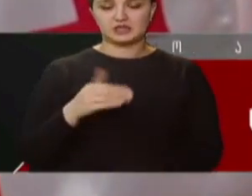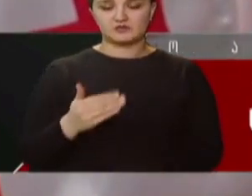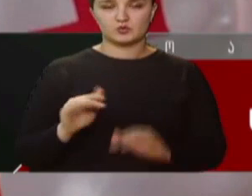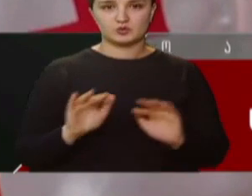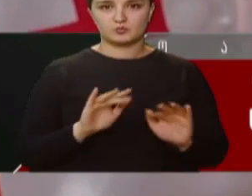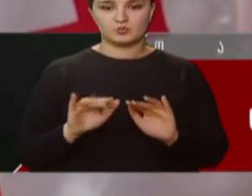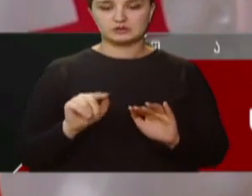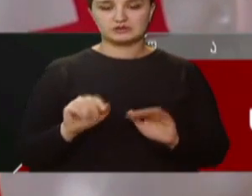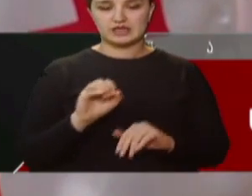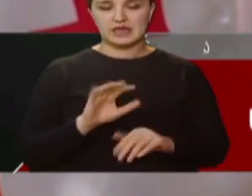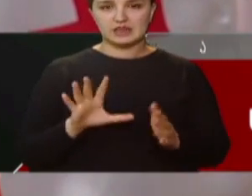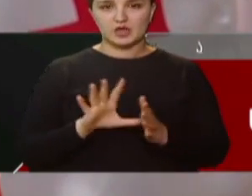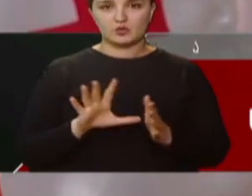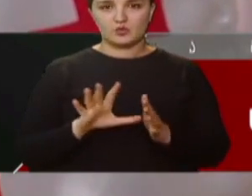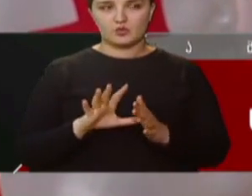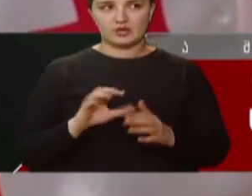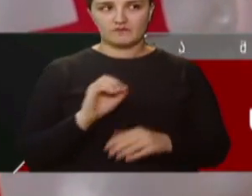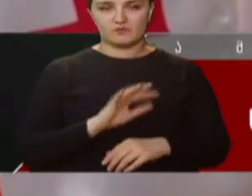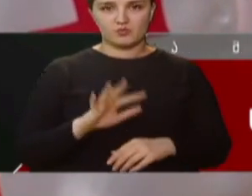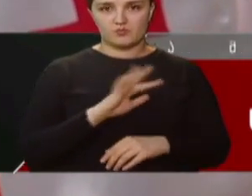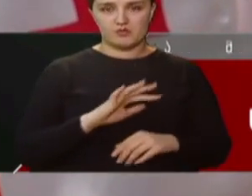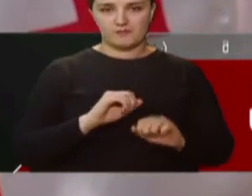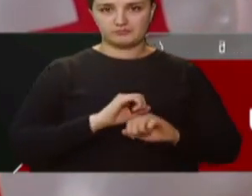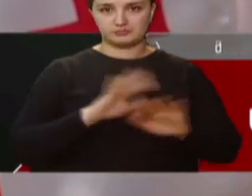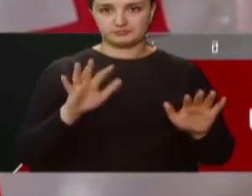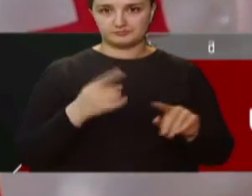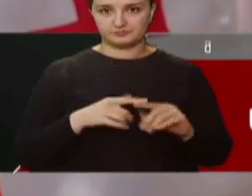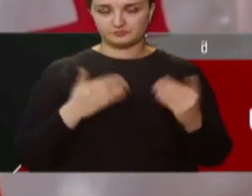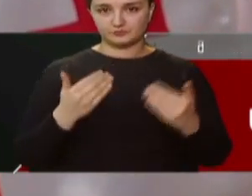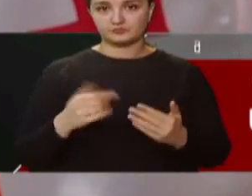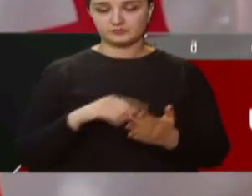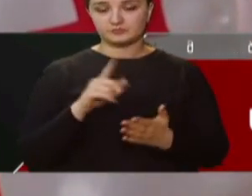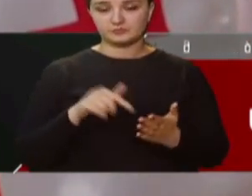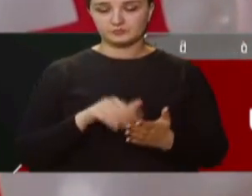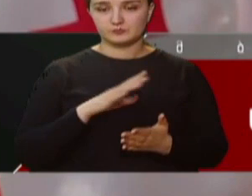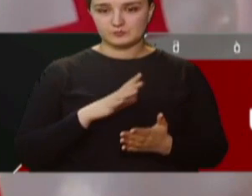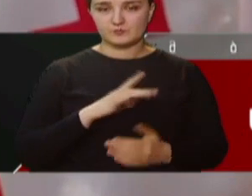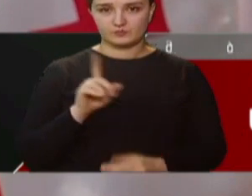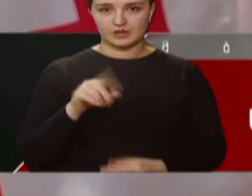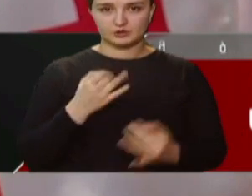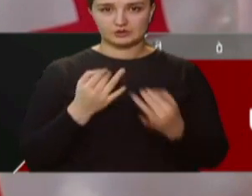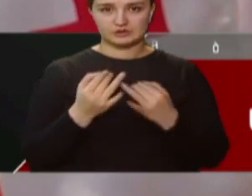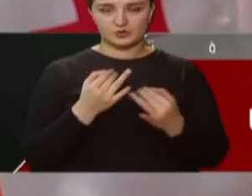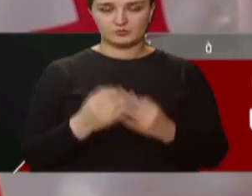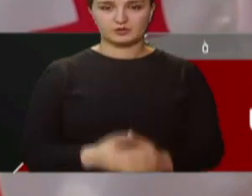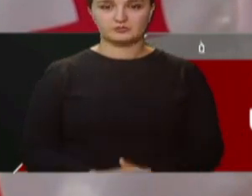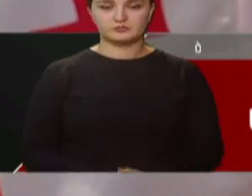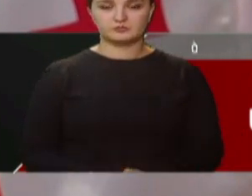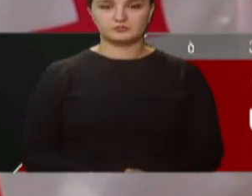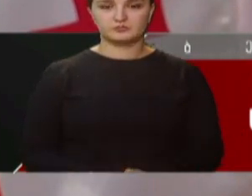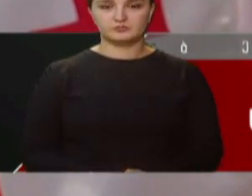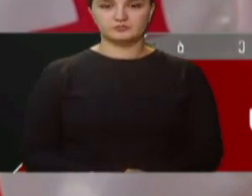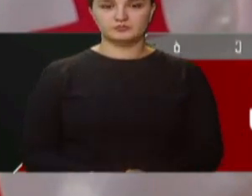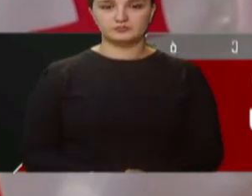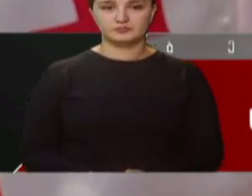ფუნქცია ენერგორესურსების ევროპაში ტრანსპორტირების თვალსაზრისით. ამ საკითხზე იყო მათ შორის საუბარი და